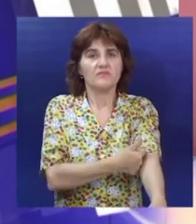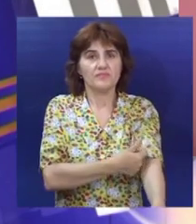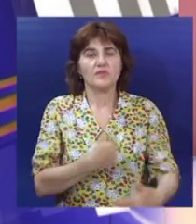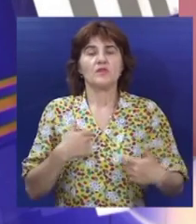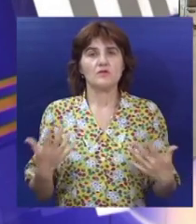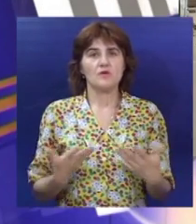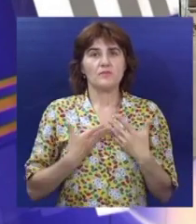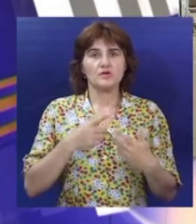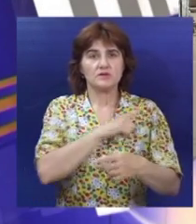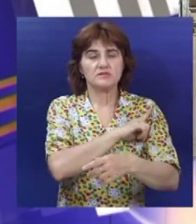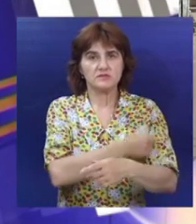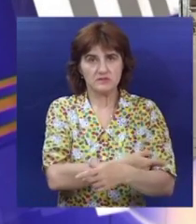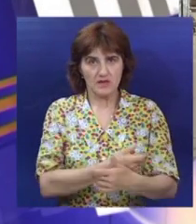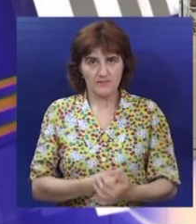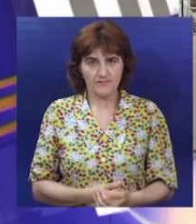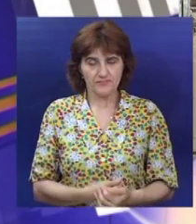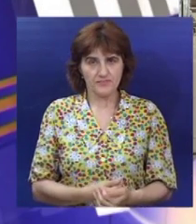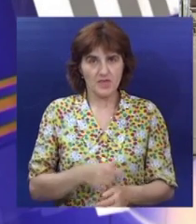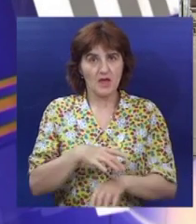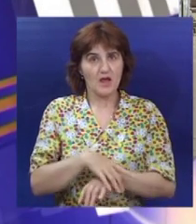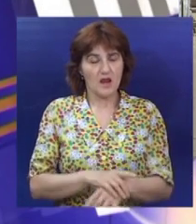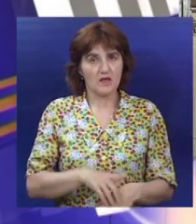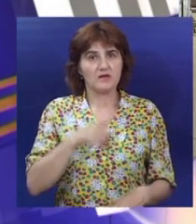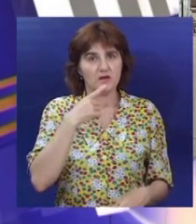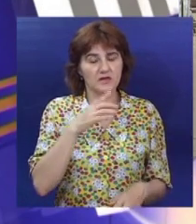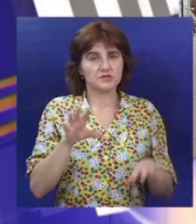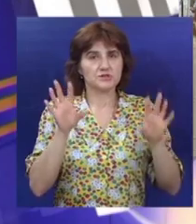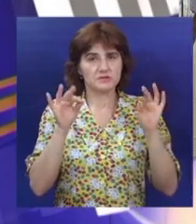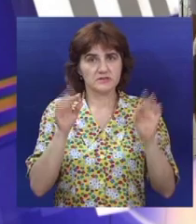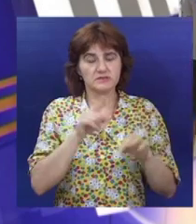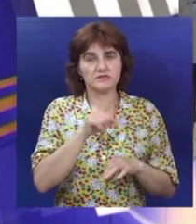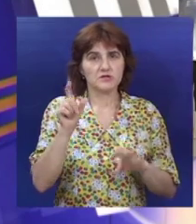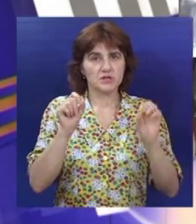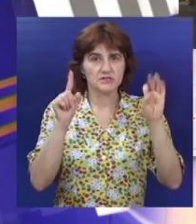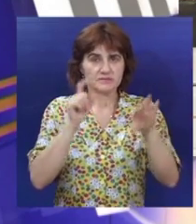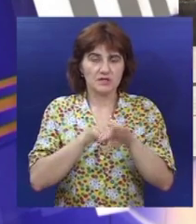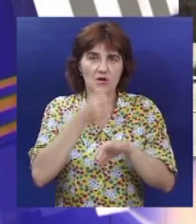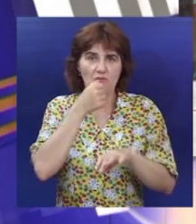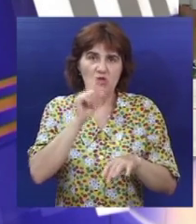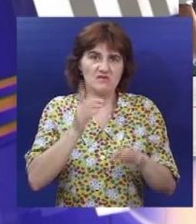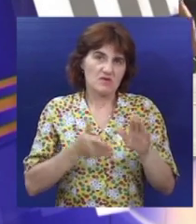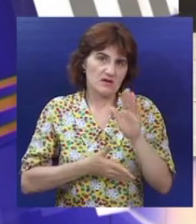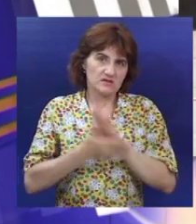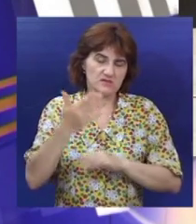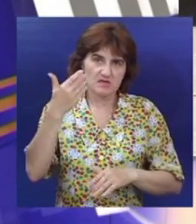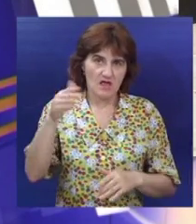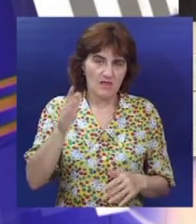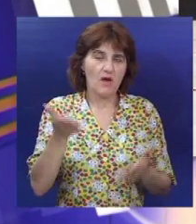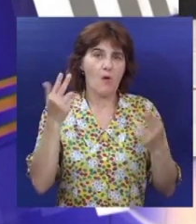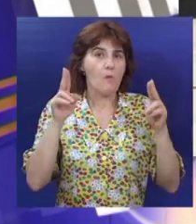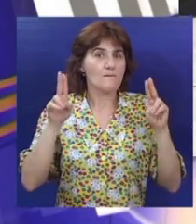se pacijenti rehidrirali. Lekari preporučuju da se u periodu od 10 do 17 časova bez preke potrebe ne izlazi